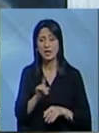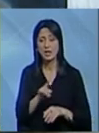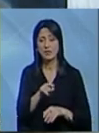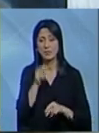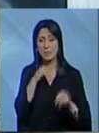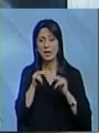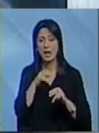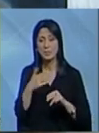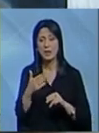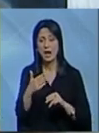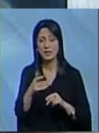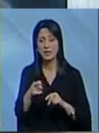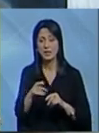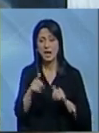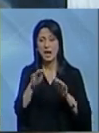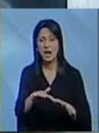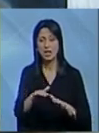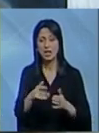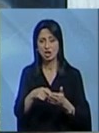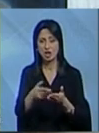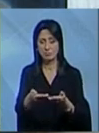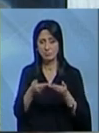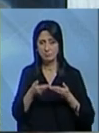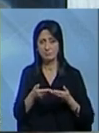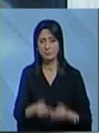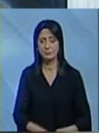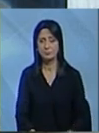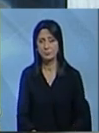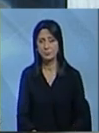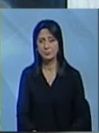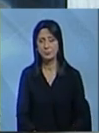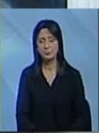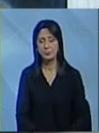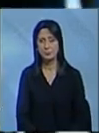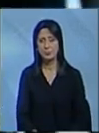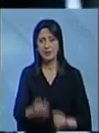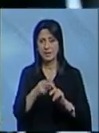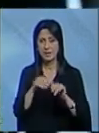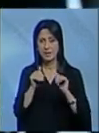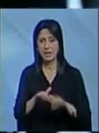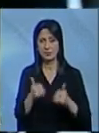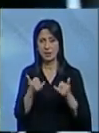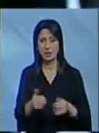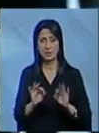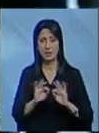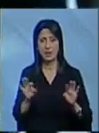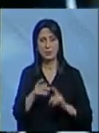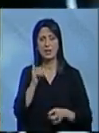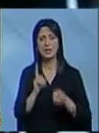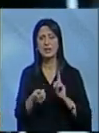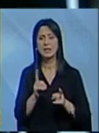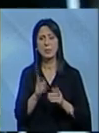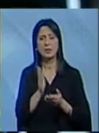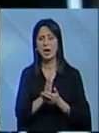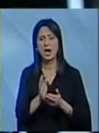ბრალდების მხარეს განაჩენის დასაბუთებული ნაწილი ჩაბარდება. ის გადაწყვეტილება, რომელიც დღეს გამოცხადდა, ნამდვილად